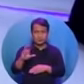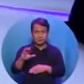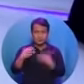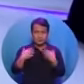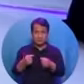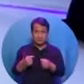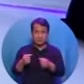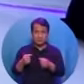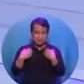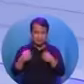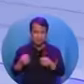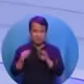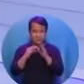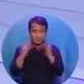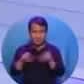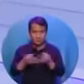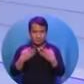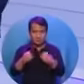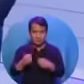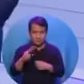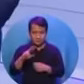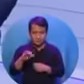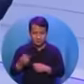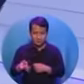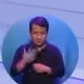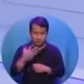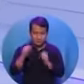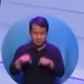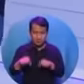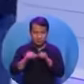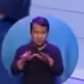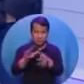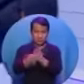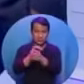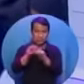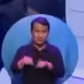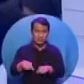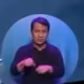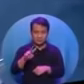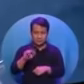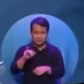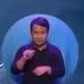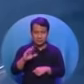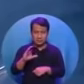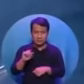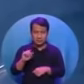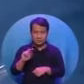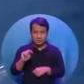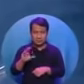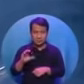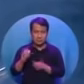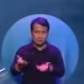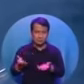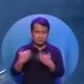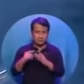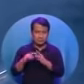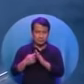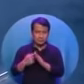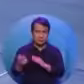Pampalakas ng resistensya. VitaSync lang malakas sa panahon ng pandemya. VitaSync. Okay. And go,